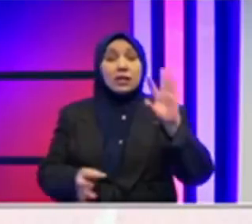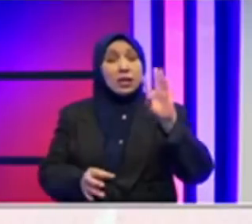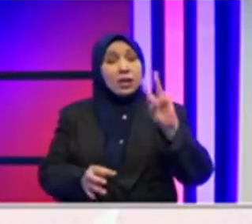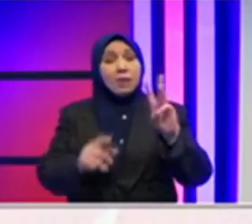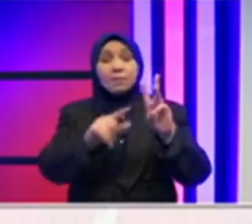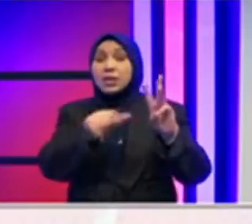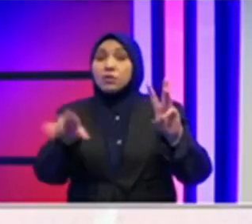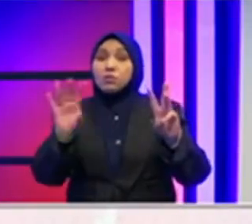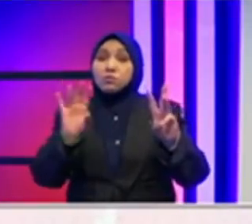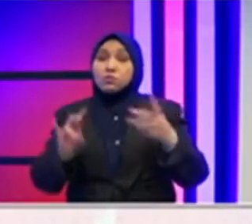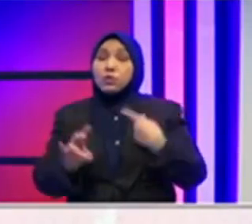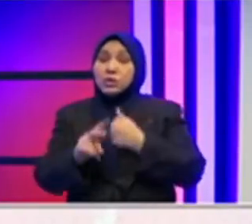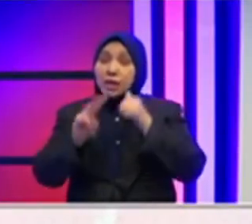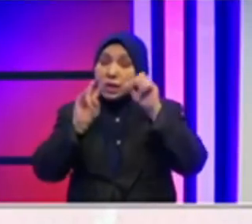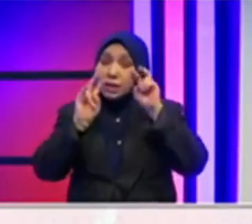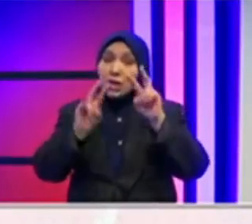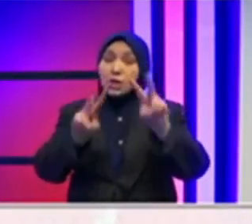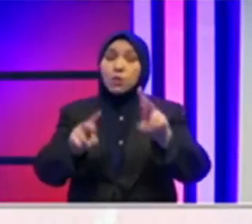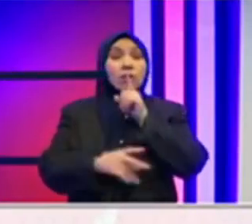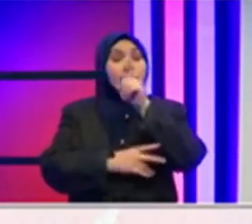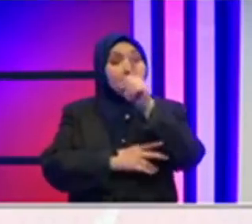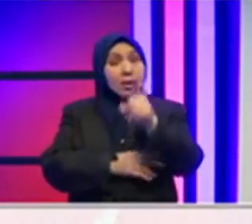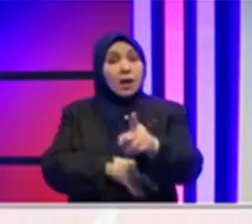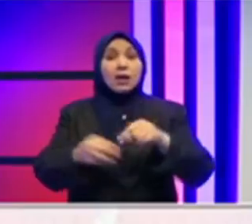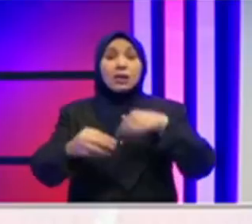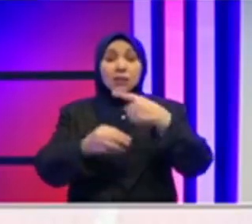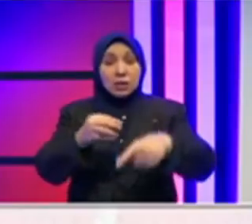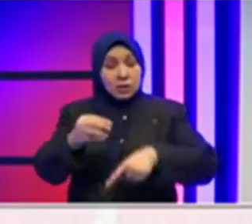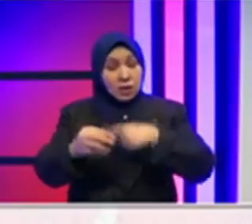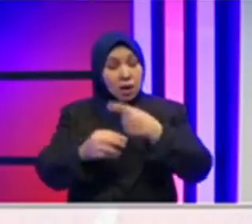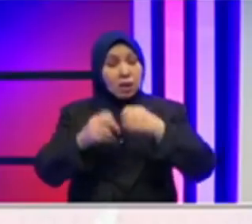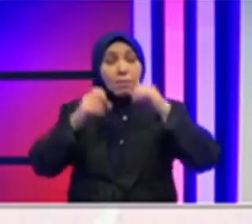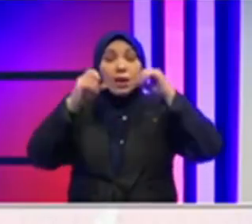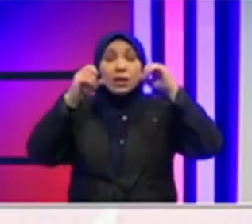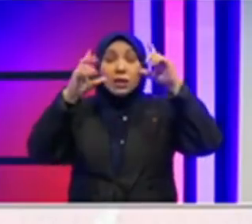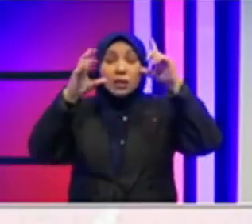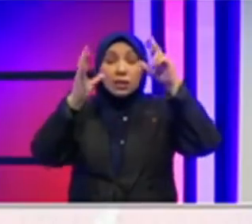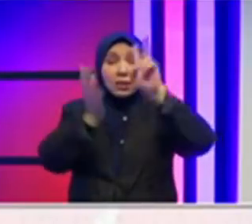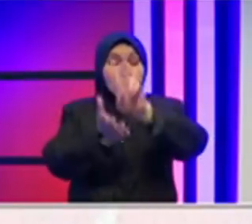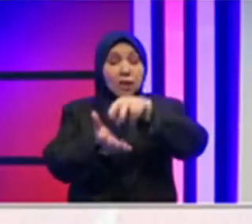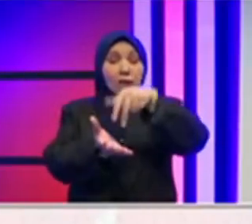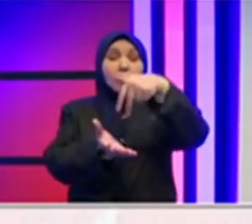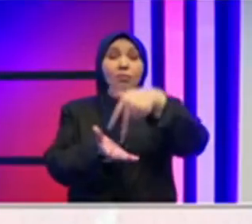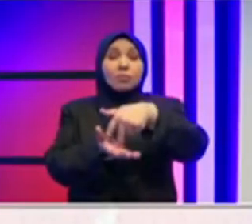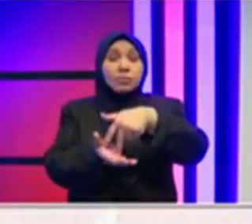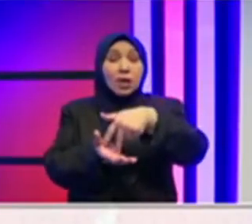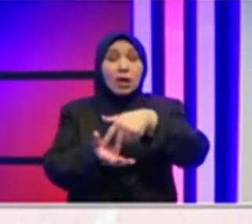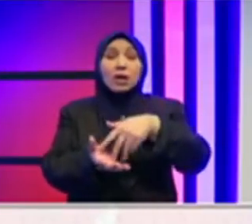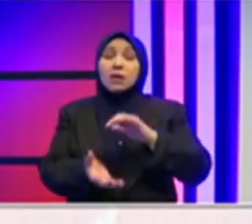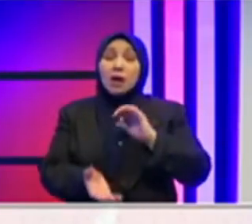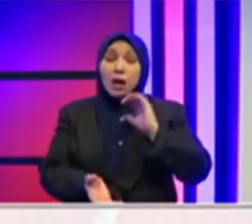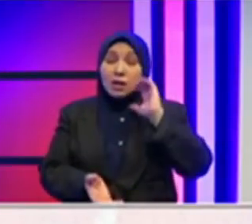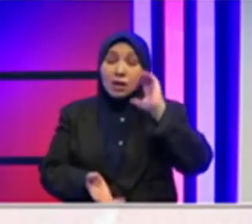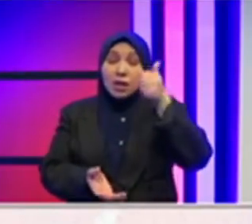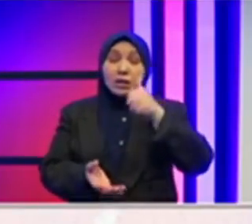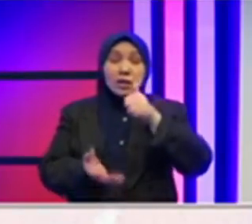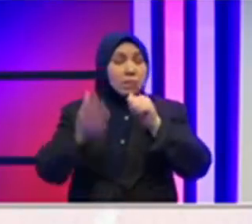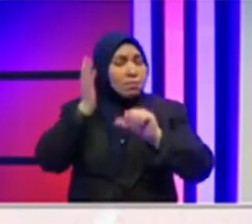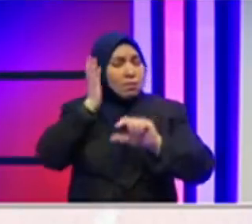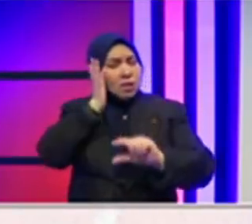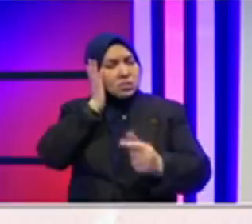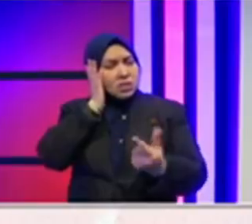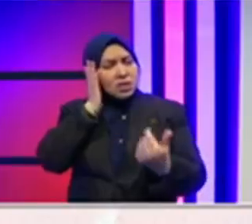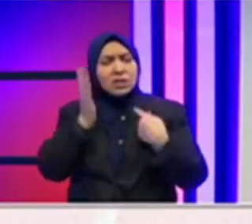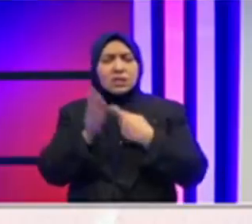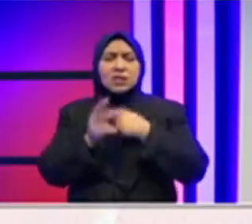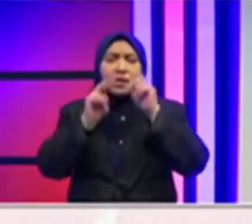7, kita akan melihat kepada kebenaran tentang kebangkitan Al-Ba'ath yang akan dibacakan, yang kita